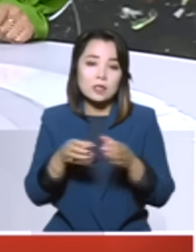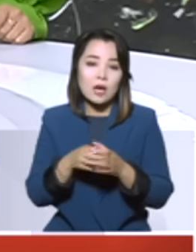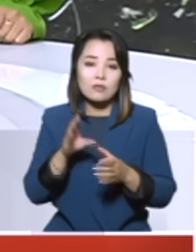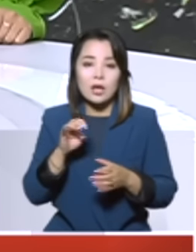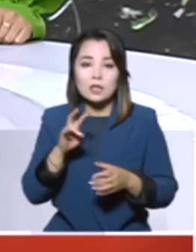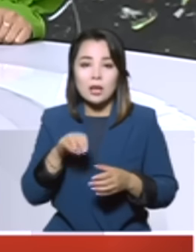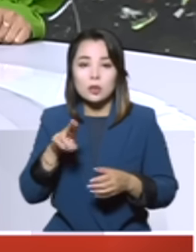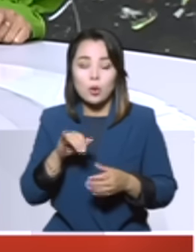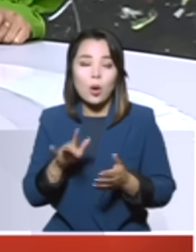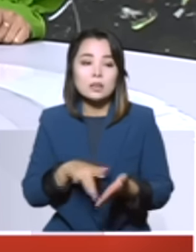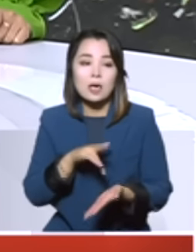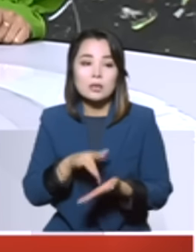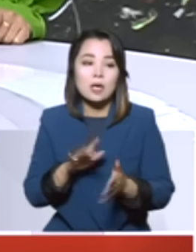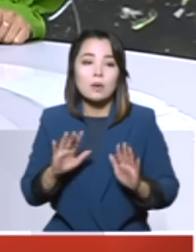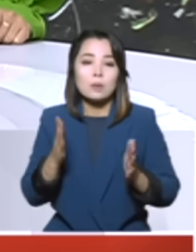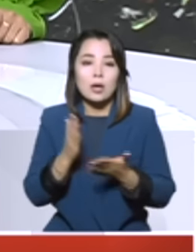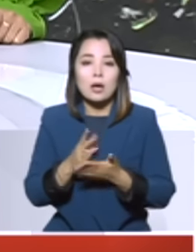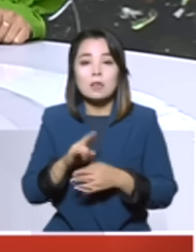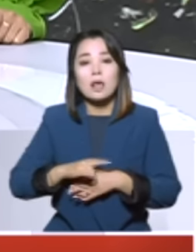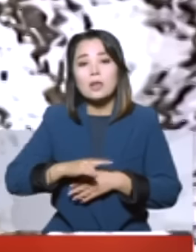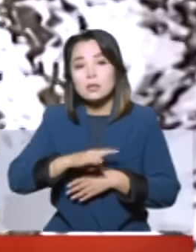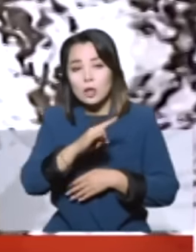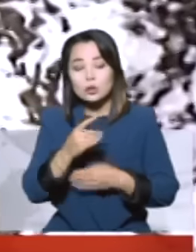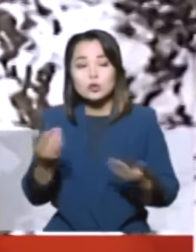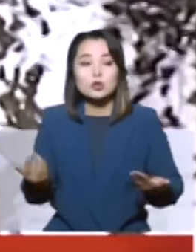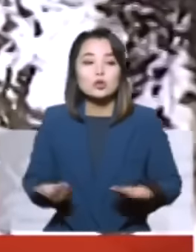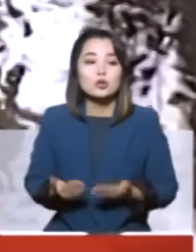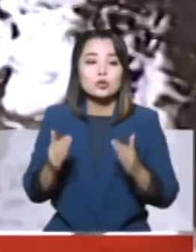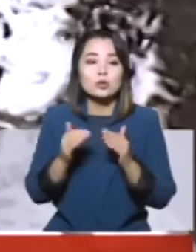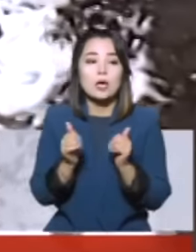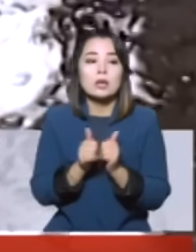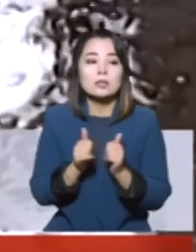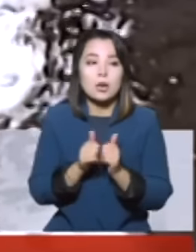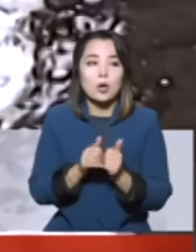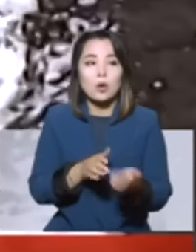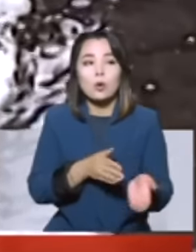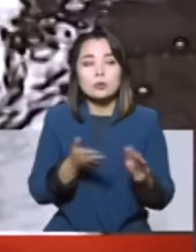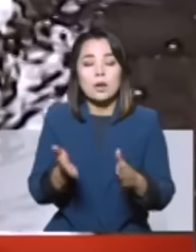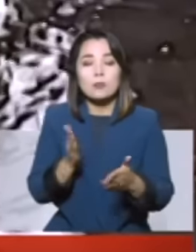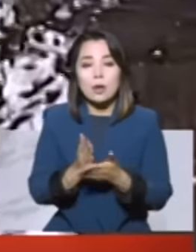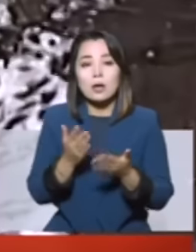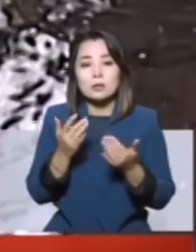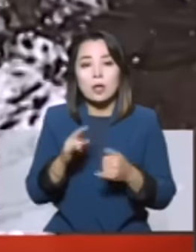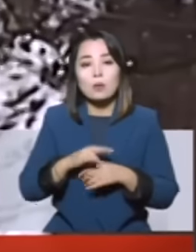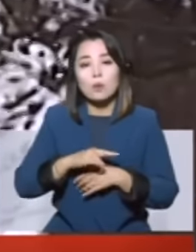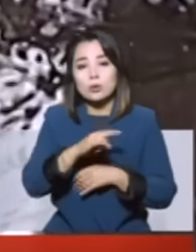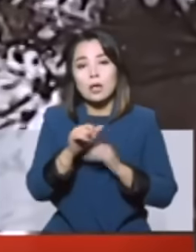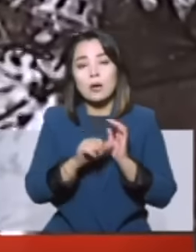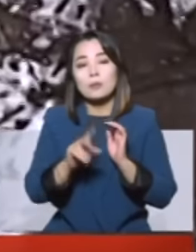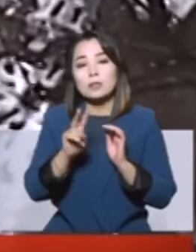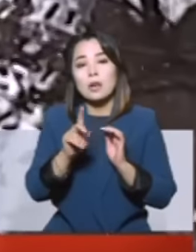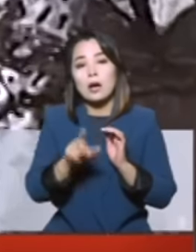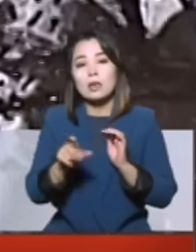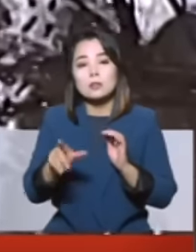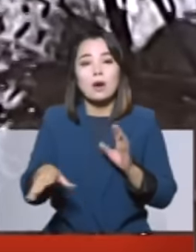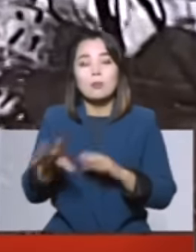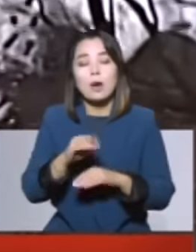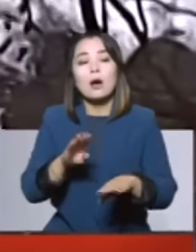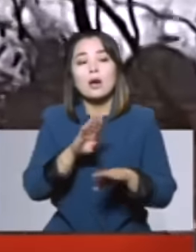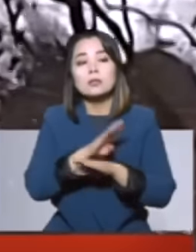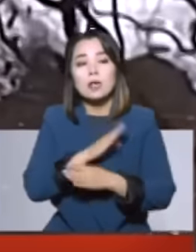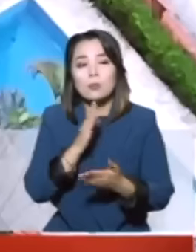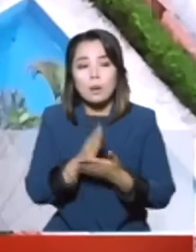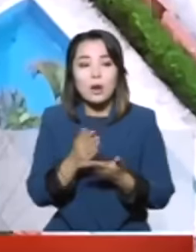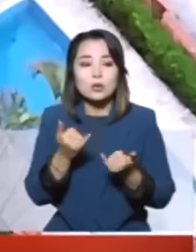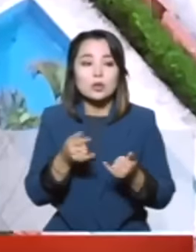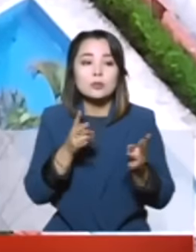Венеду қаласы маңында болған. Лайнер тұрғын үйлерге жақын жерге құлады. Оның бортында болған 62 адамның барлығы қаза тапқан.